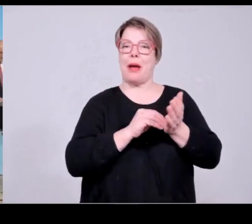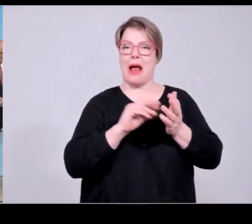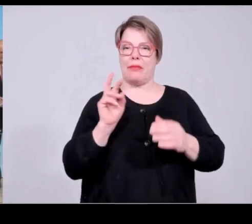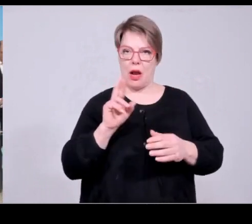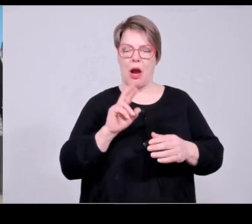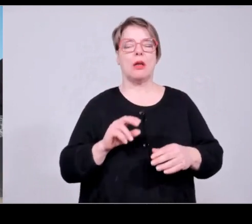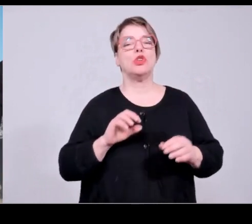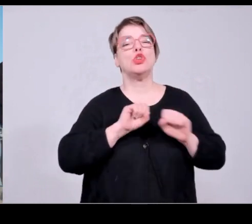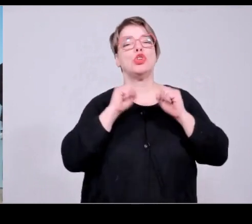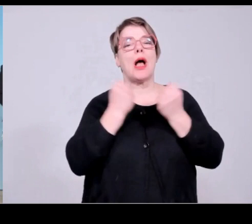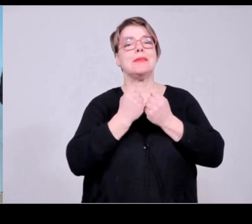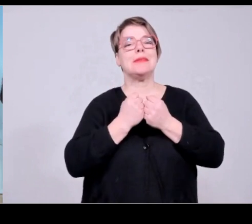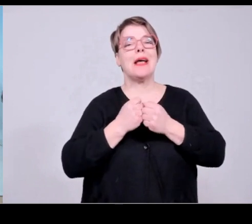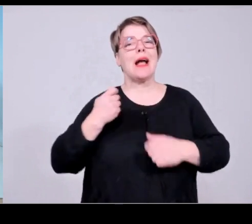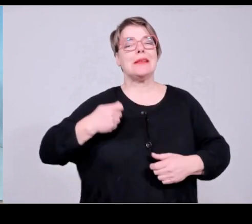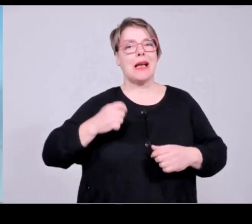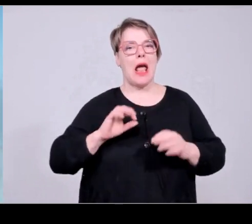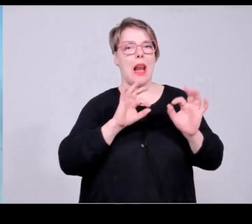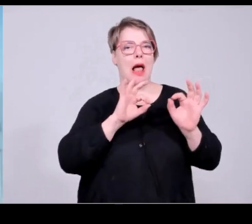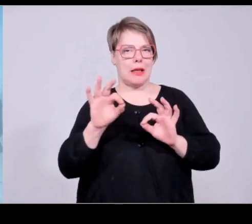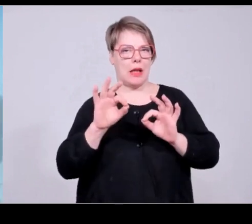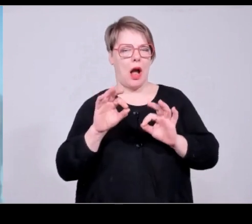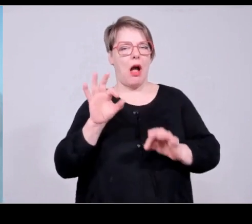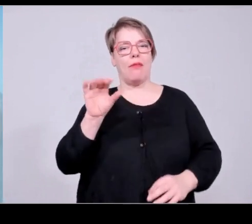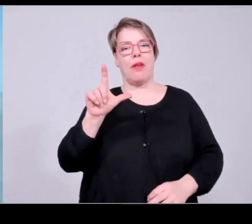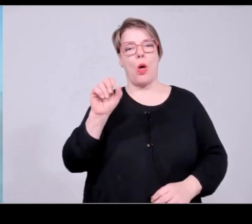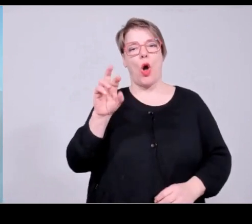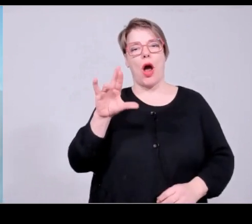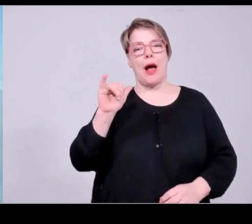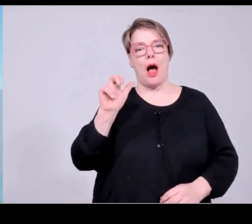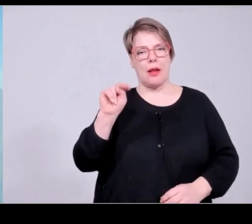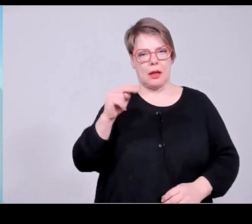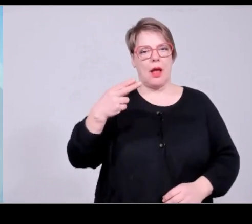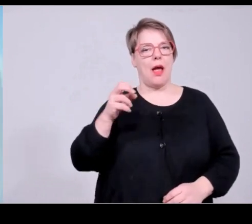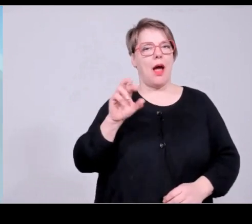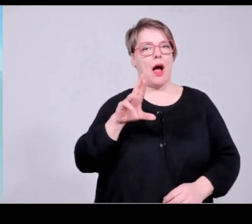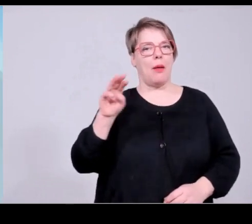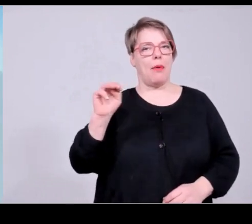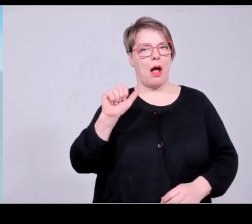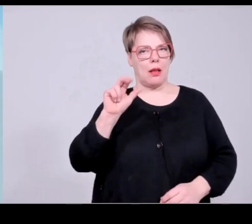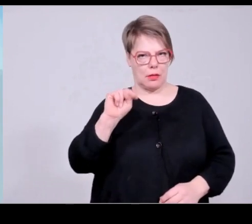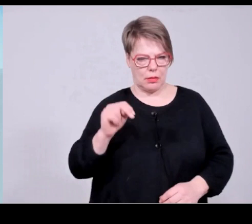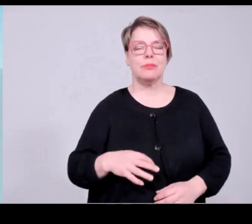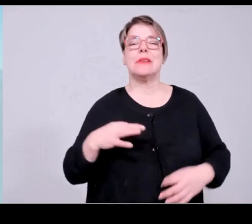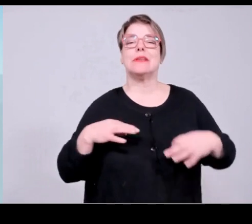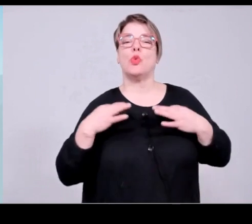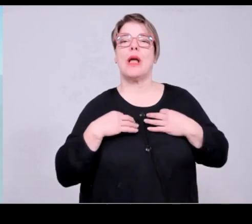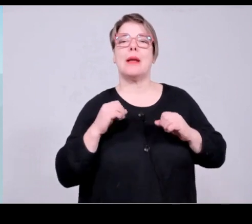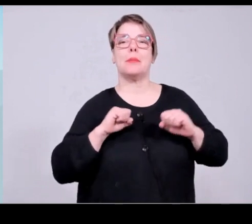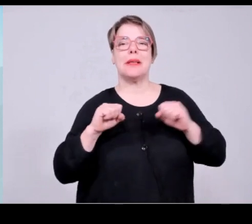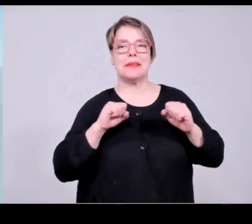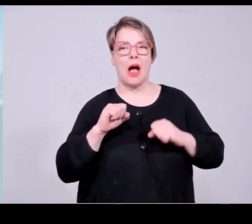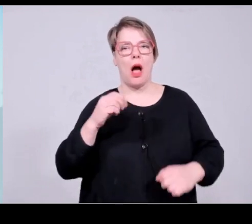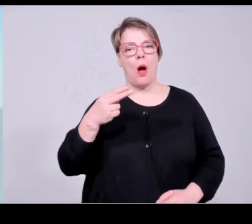Dank, meine sehr verehrten Damen und Herren. Ich begrüße Sie ganz herzlich zu unserer heutigen Pressekonferenz nach der Sitzung des Bayerischen Ministerrats, die